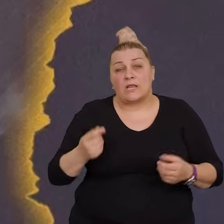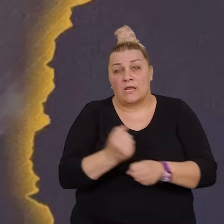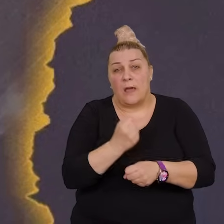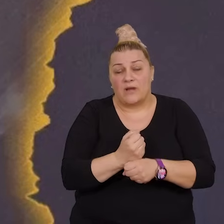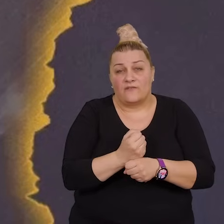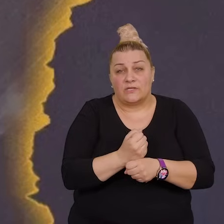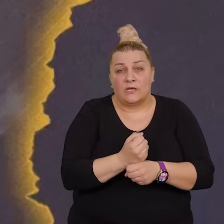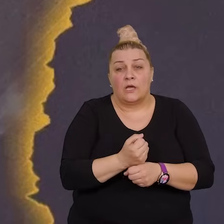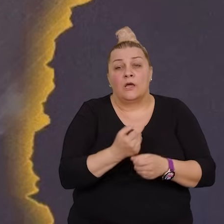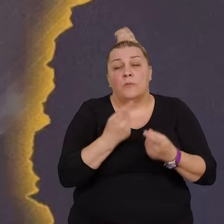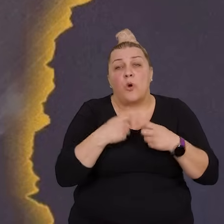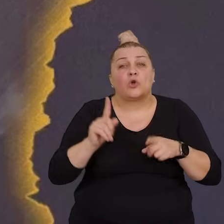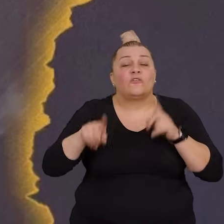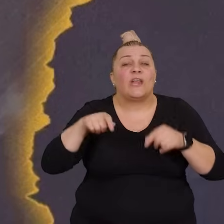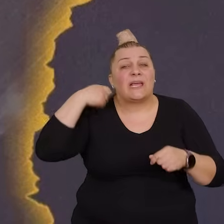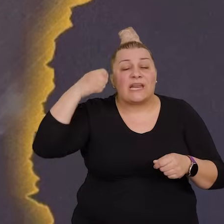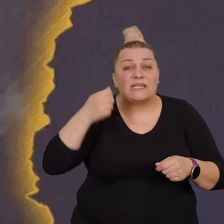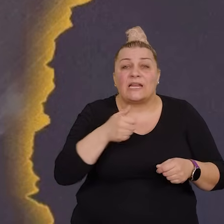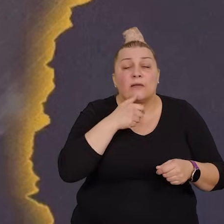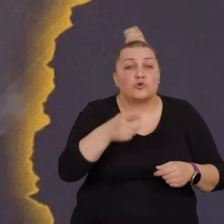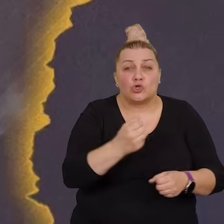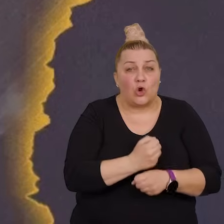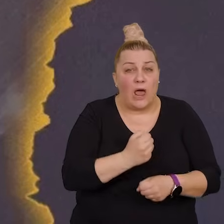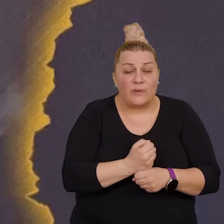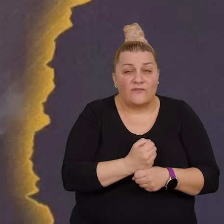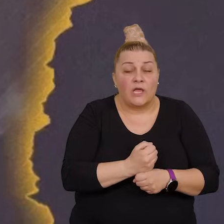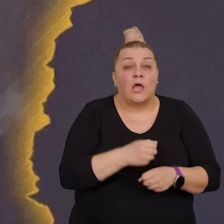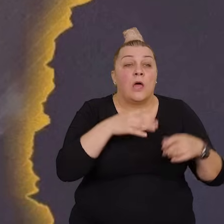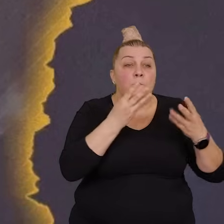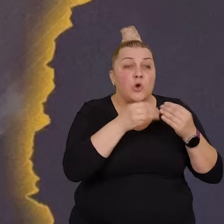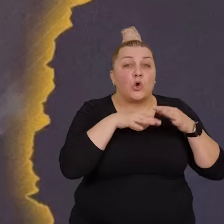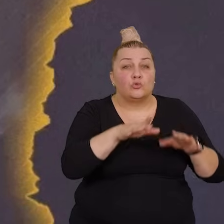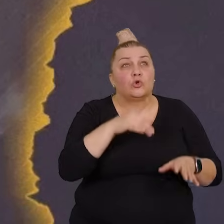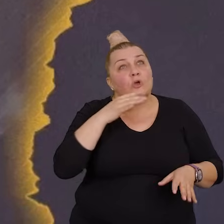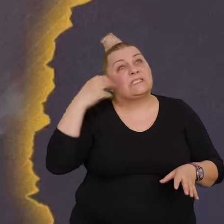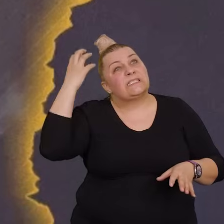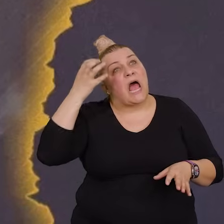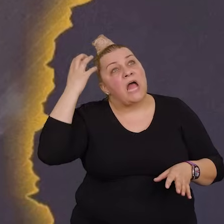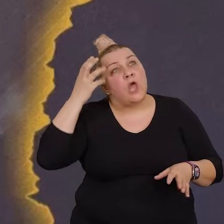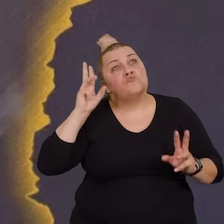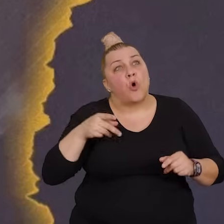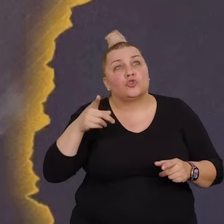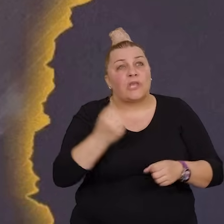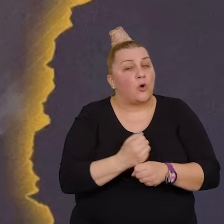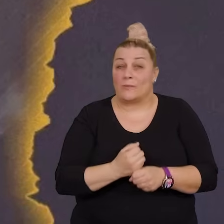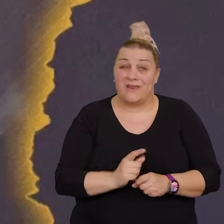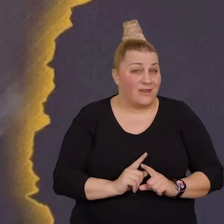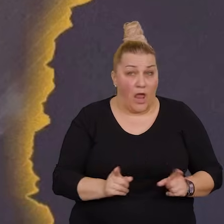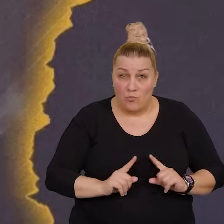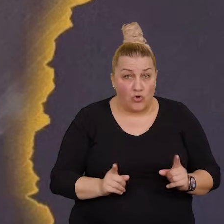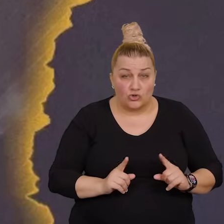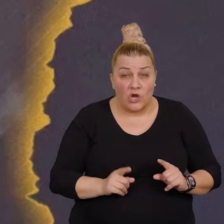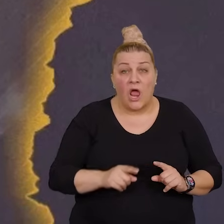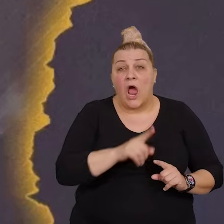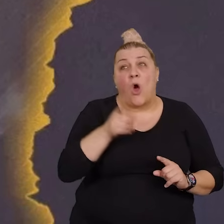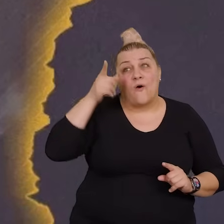moguće napraviti, pogotovo neki ratni film. To je apsolutno nemoguće. To ljudi koji sanjaju da se može, ne može se napraviti. To je laž. A ovi